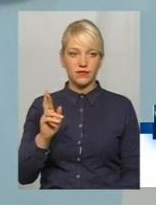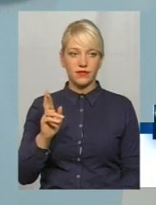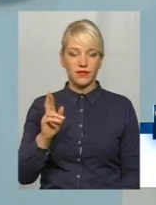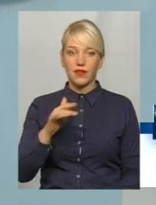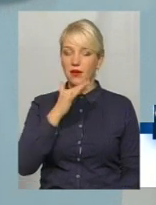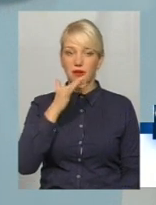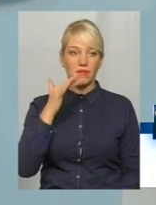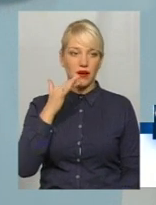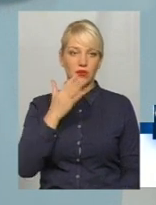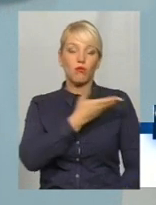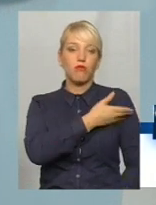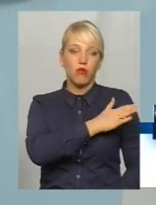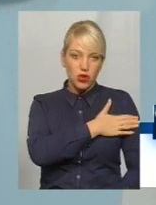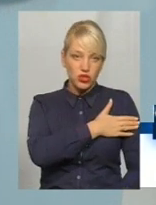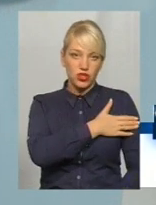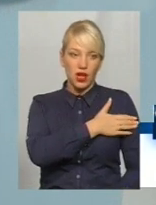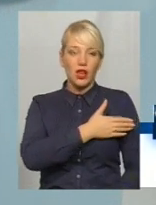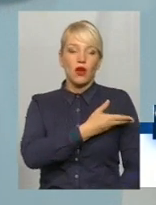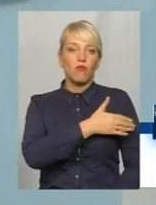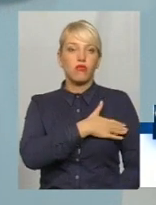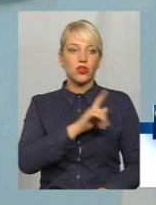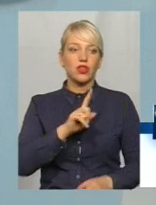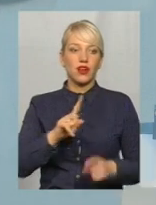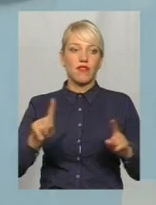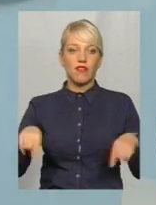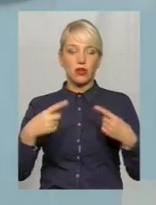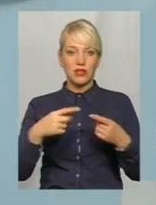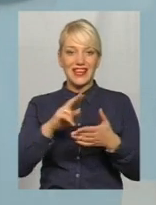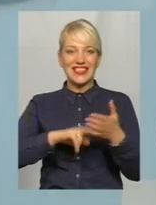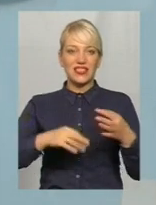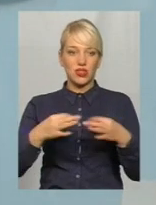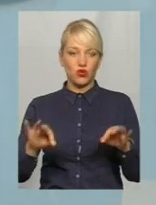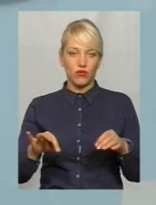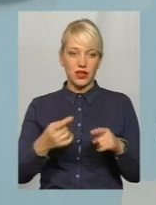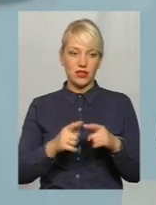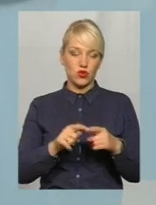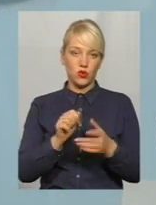і багато, і Польща, яка навіть відмінила ліцензування з цього приводу.